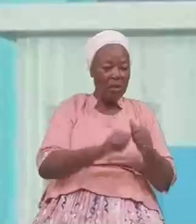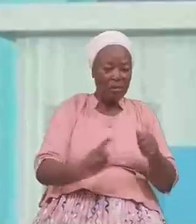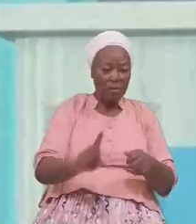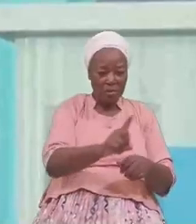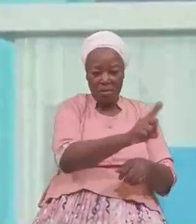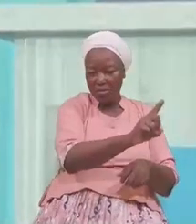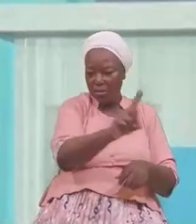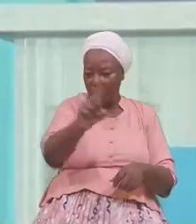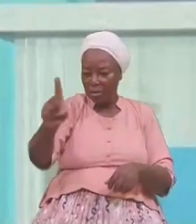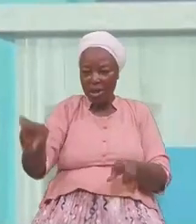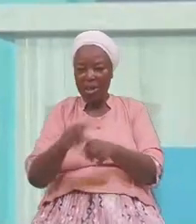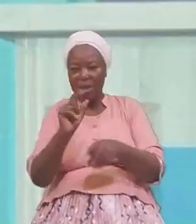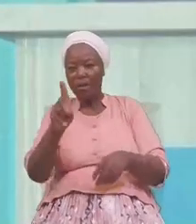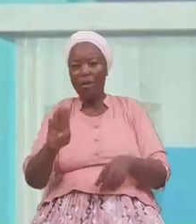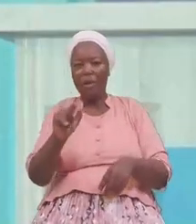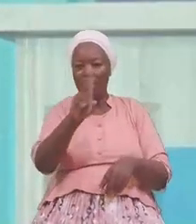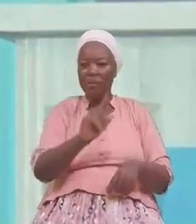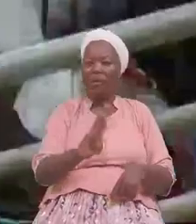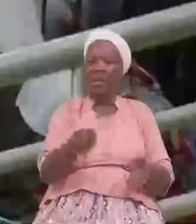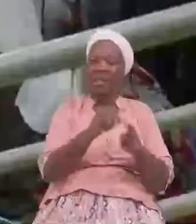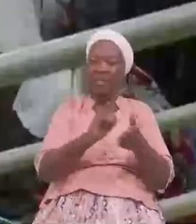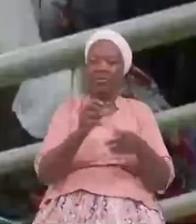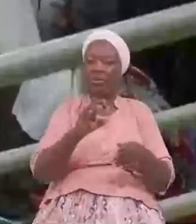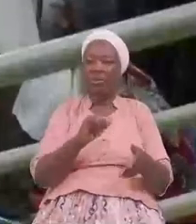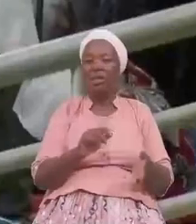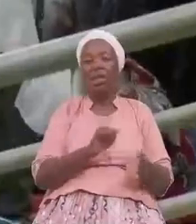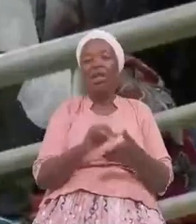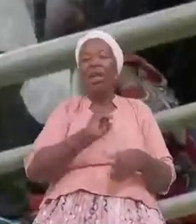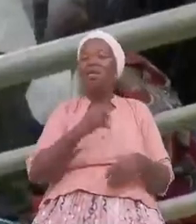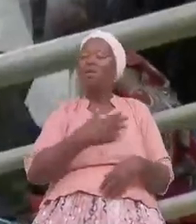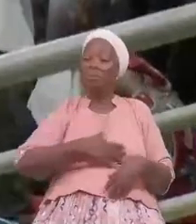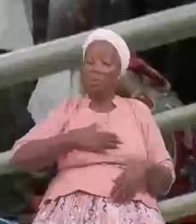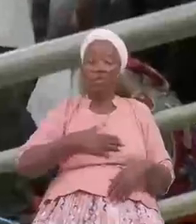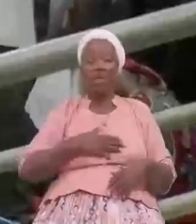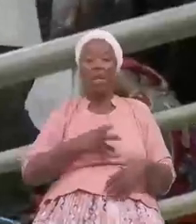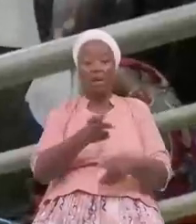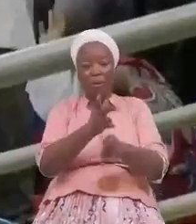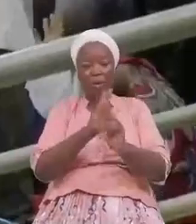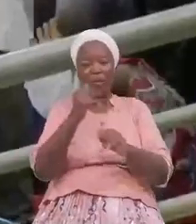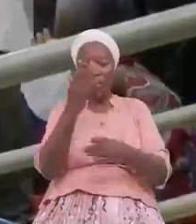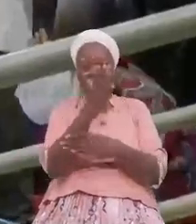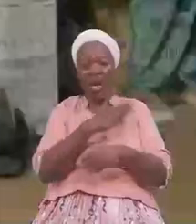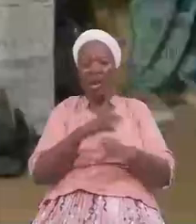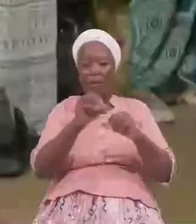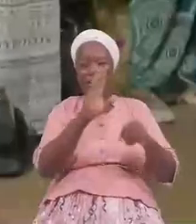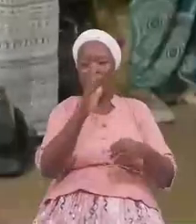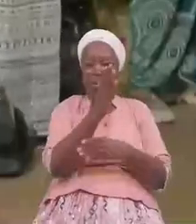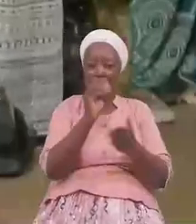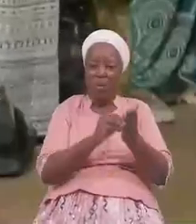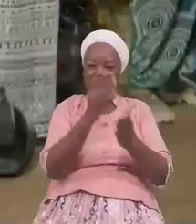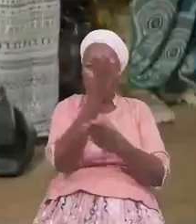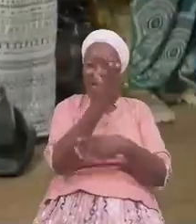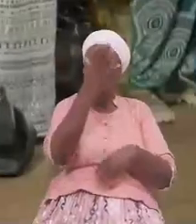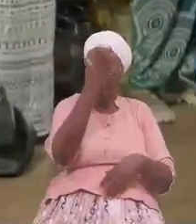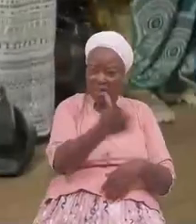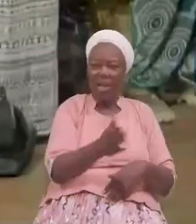dans ce stade, vous touchez l'un après l'autre. Prête-moi ta main et impose ta main là où tu as le